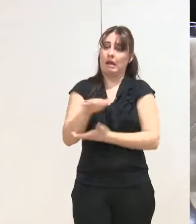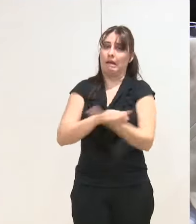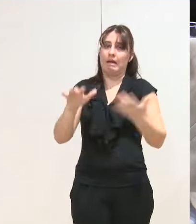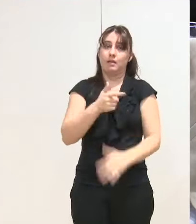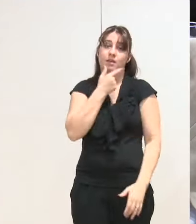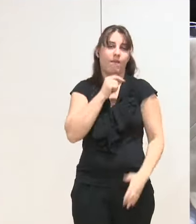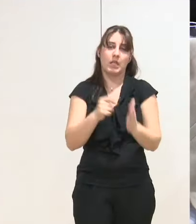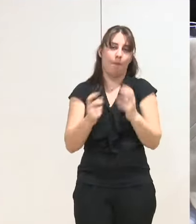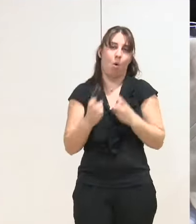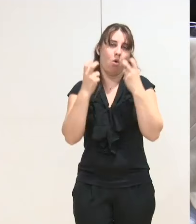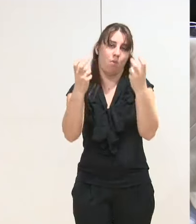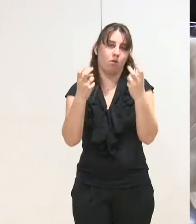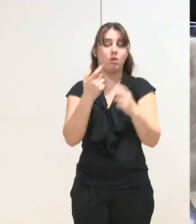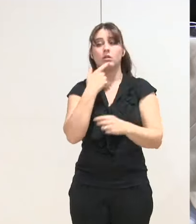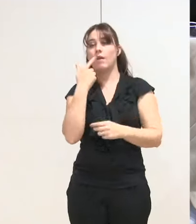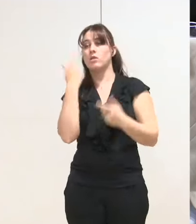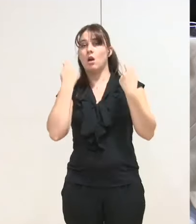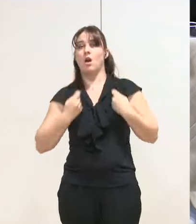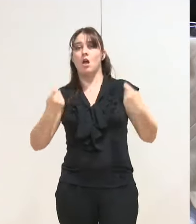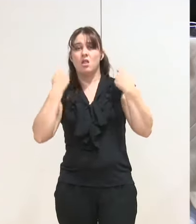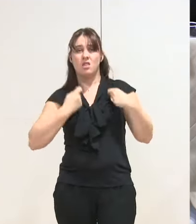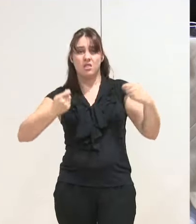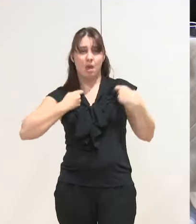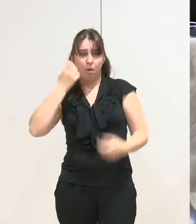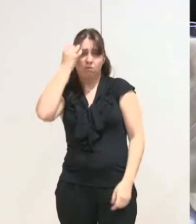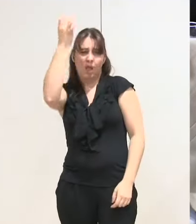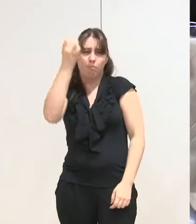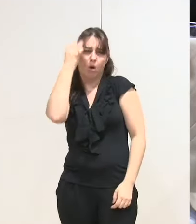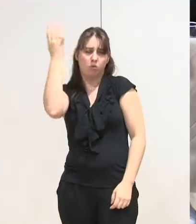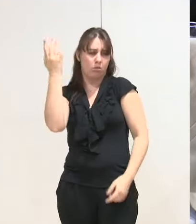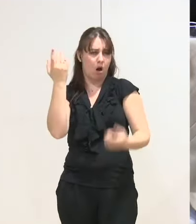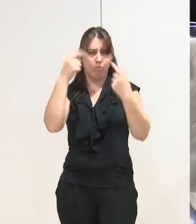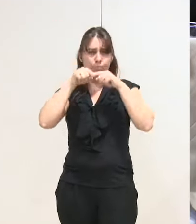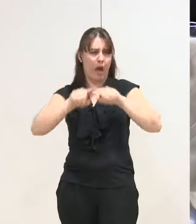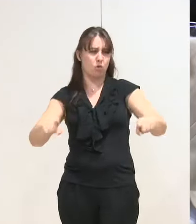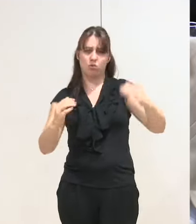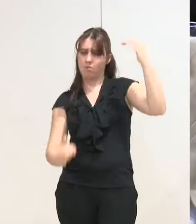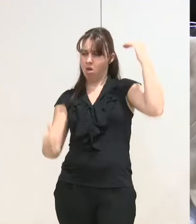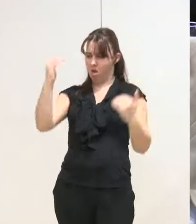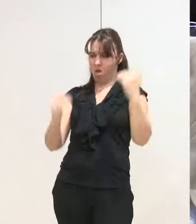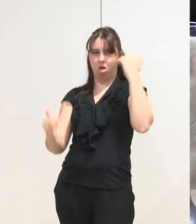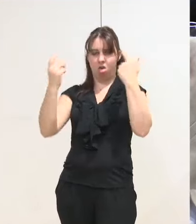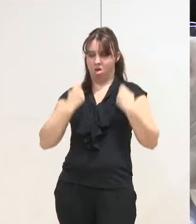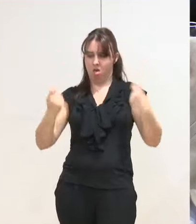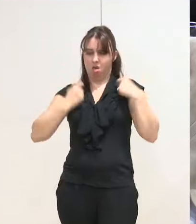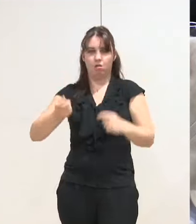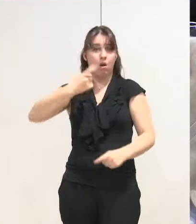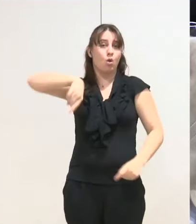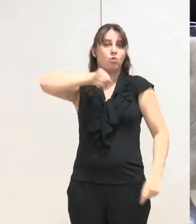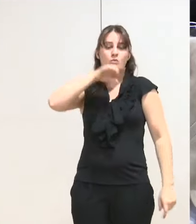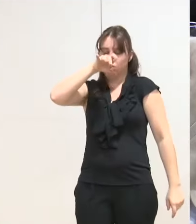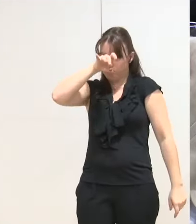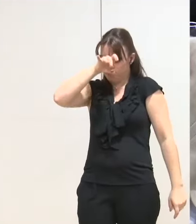période où augmenter des dépenses inconsidérées inéquitables est pour nous hors de